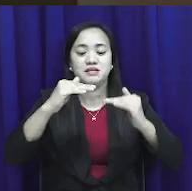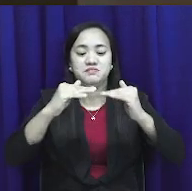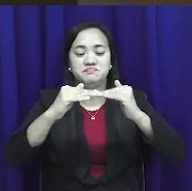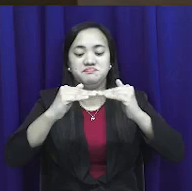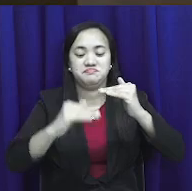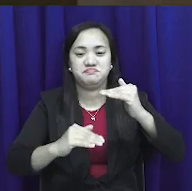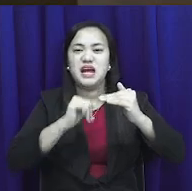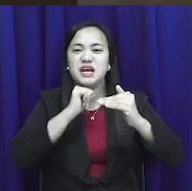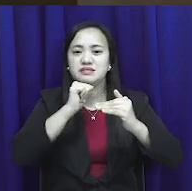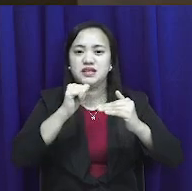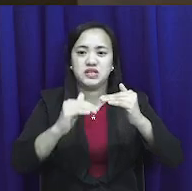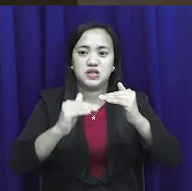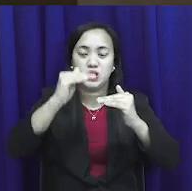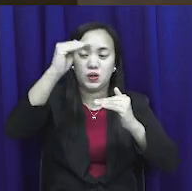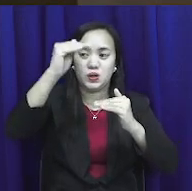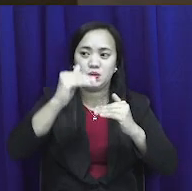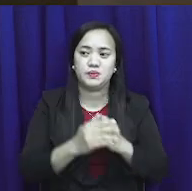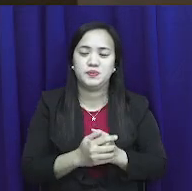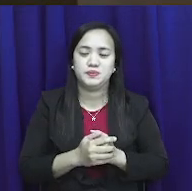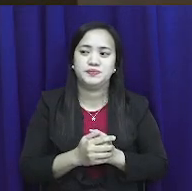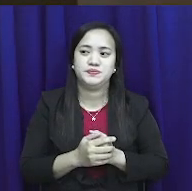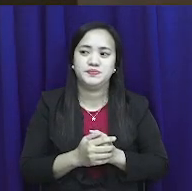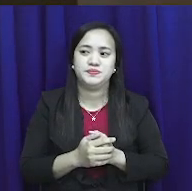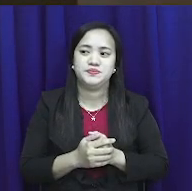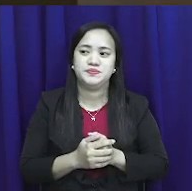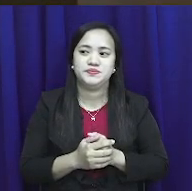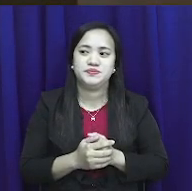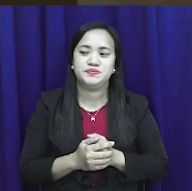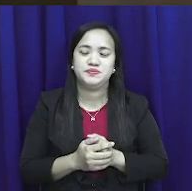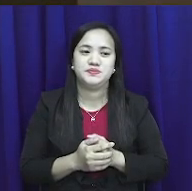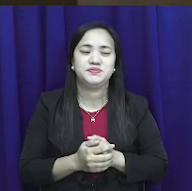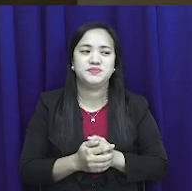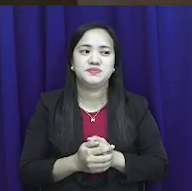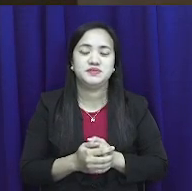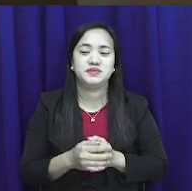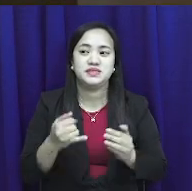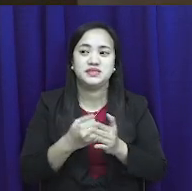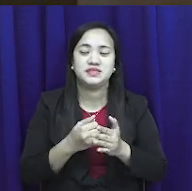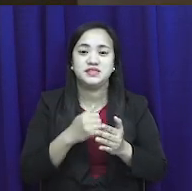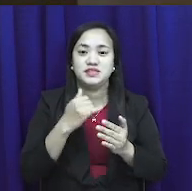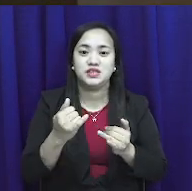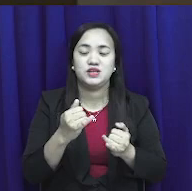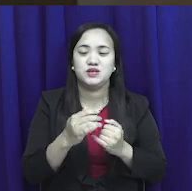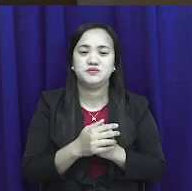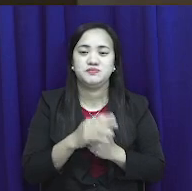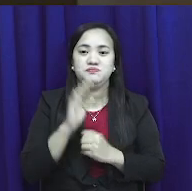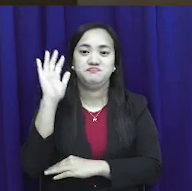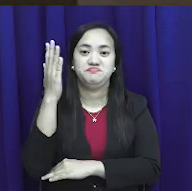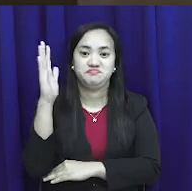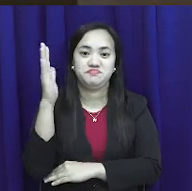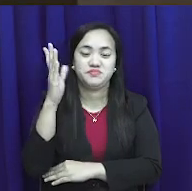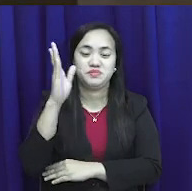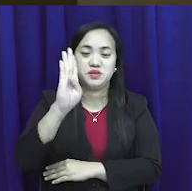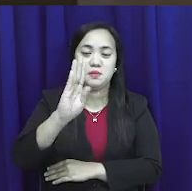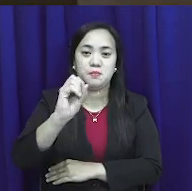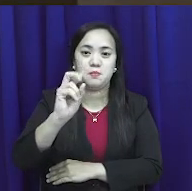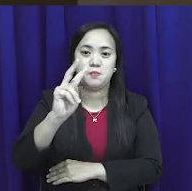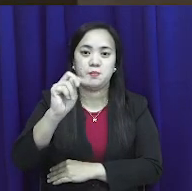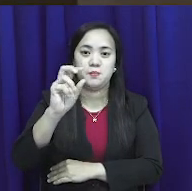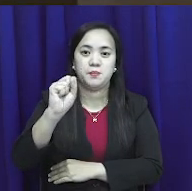nabay Ah yung bonsai po maganda lang po yun sa tanim sa halaman lang halamanan sa halaman lang siya